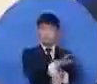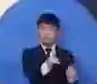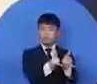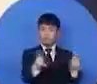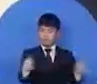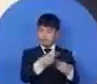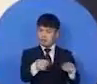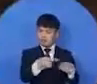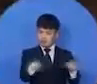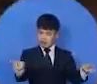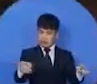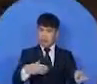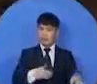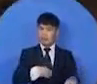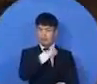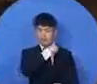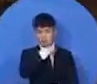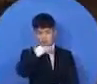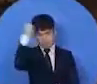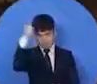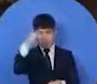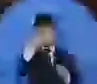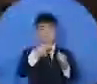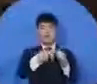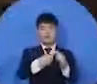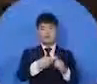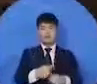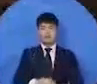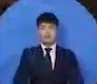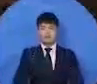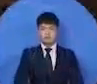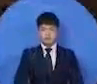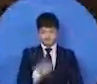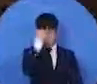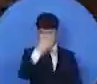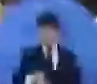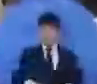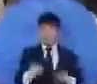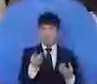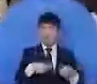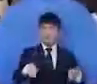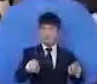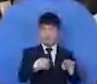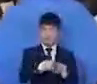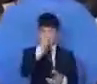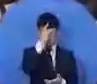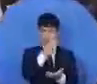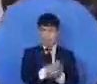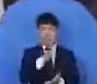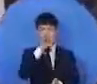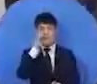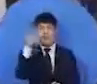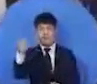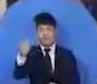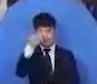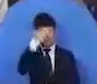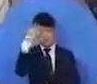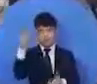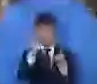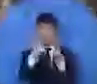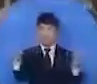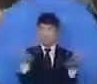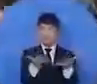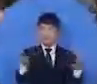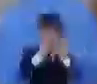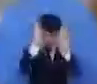평가 최고의 브랜드 대상에서 기초자치단체 부분 대상을 받았습니다 충청남도 와 함께하는 2010 의